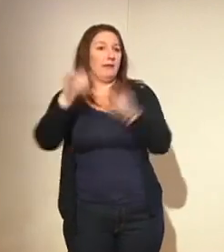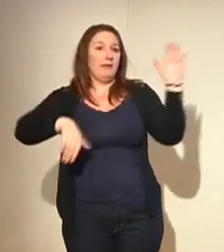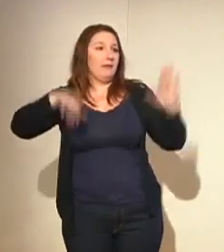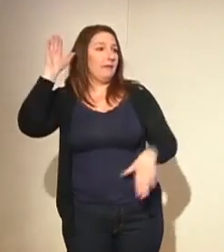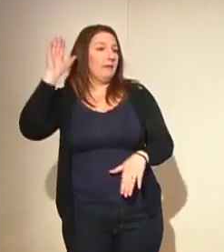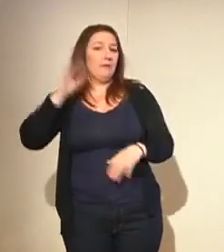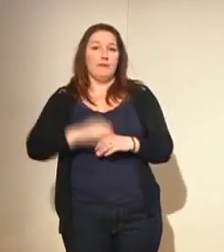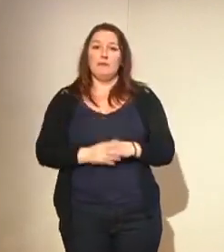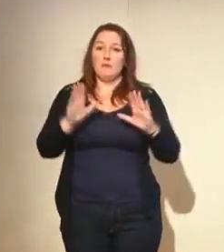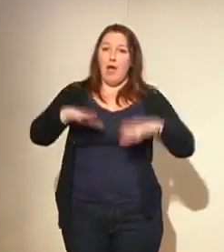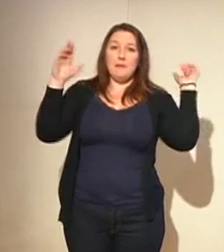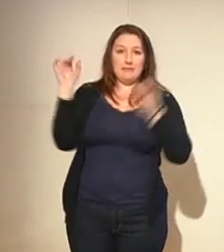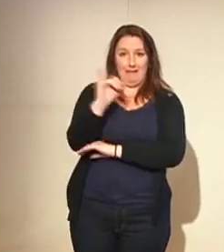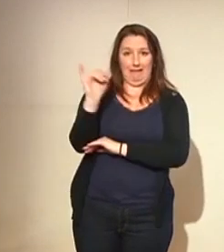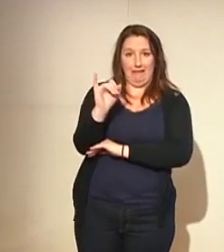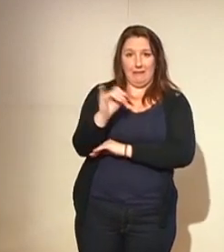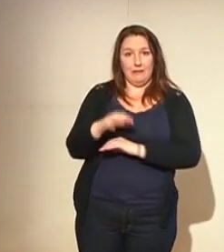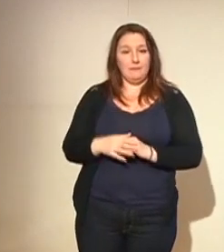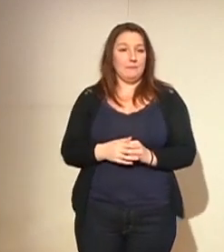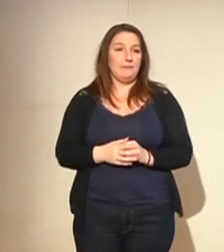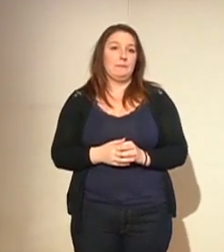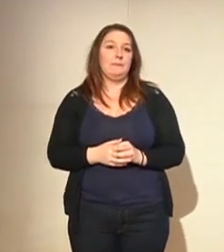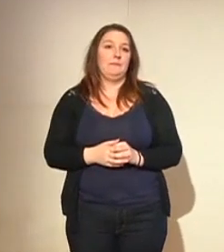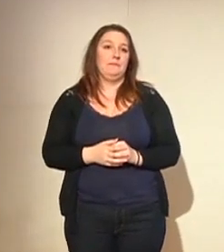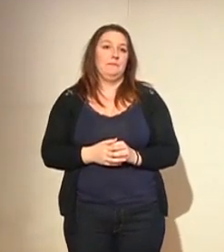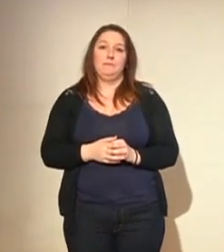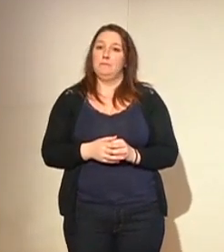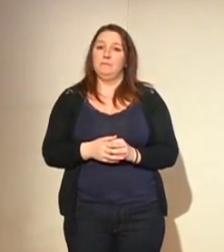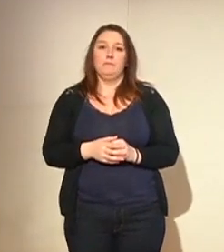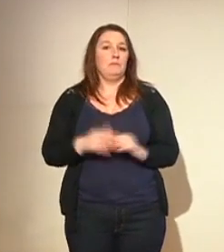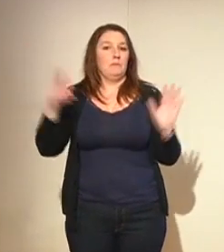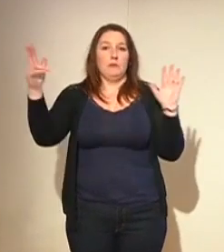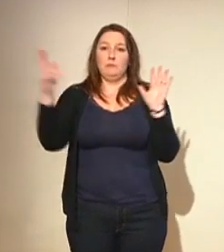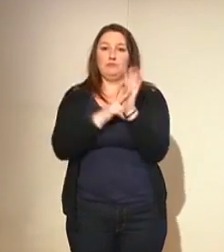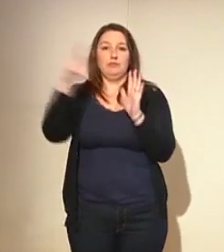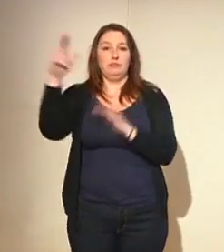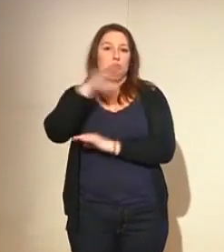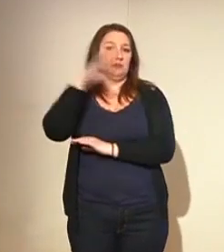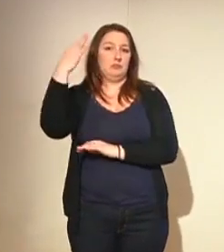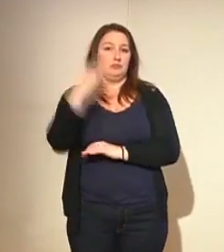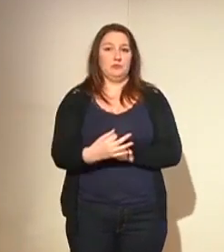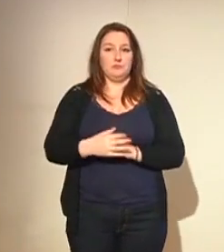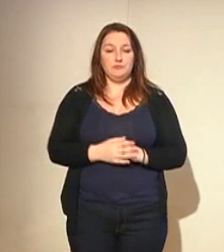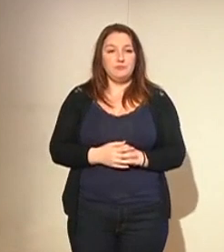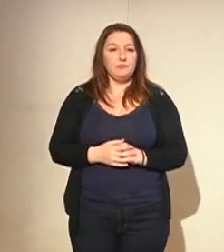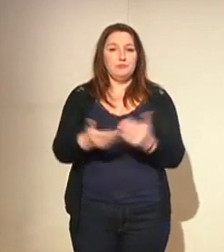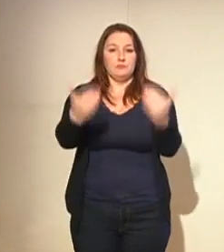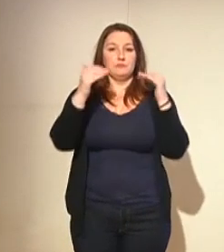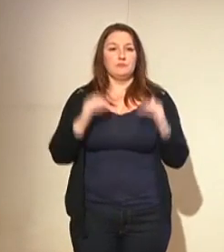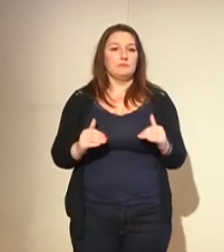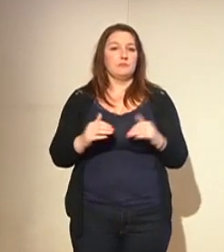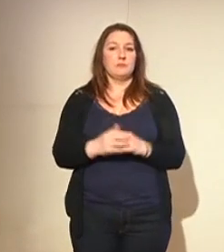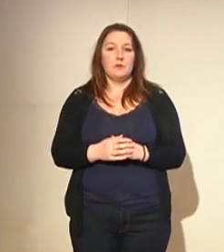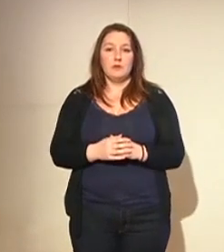contre qui s'abstient donc adopté à l'unanimité commission ville